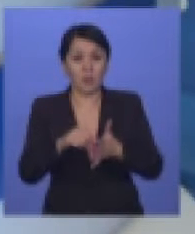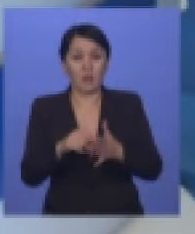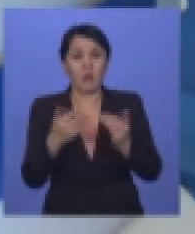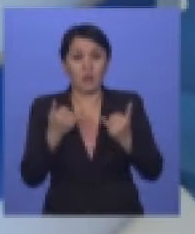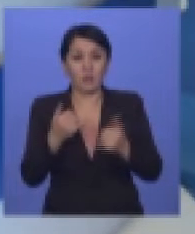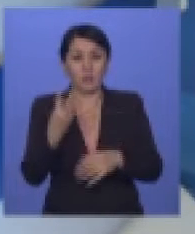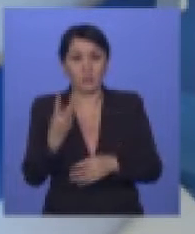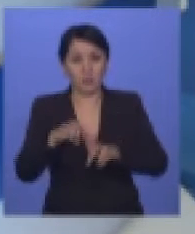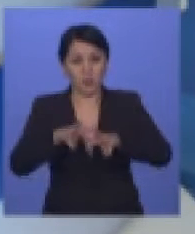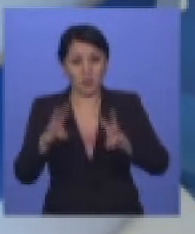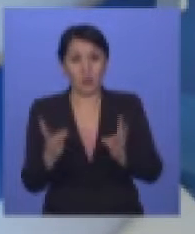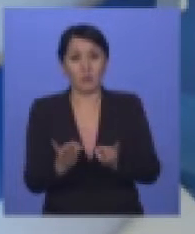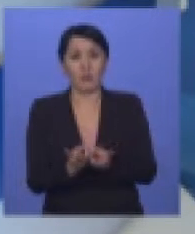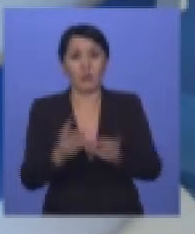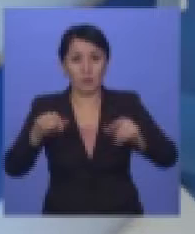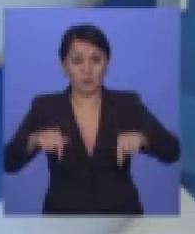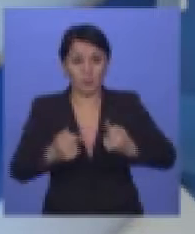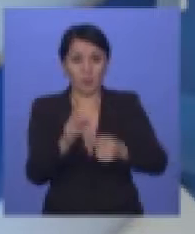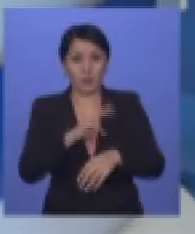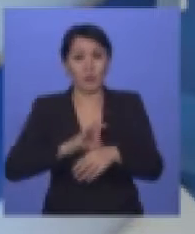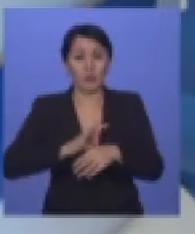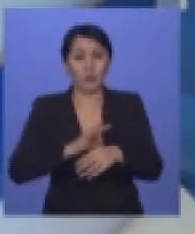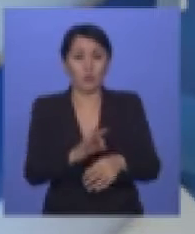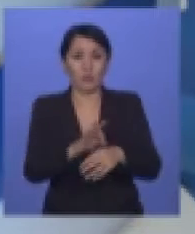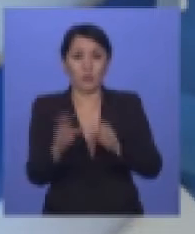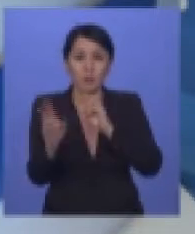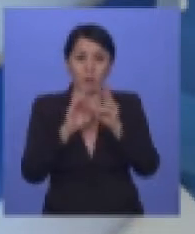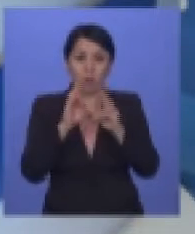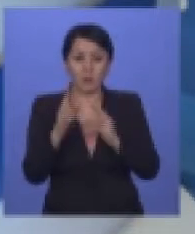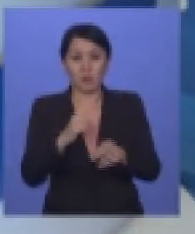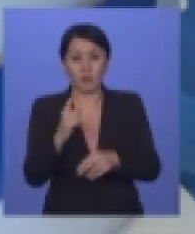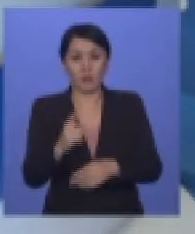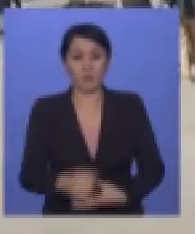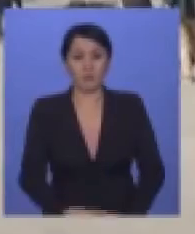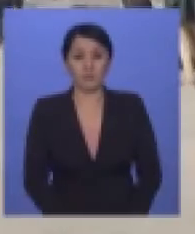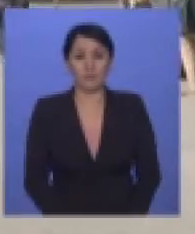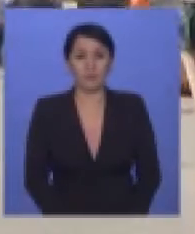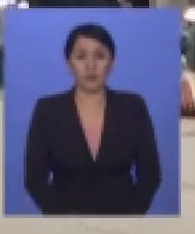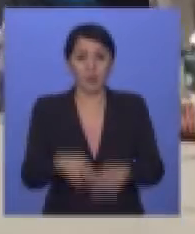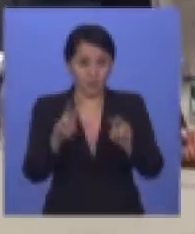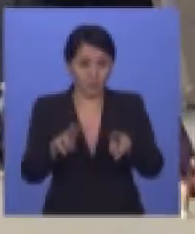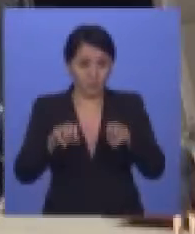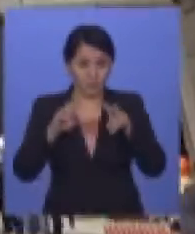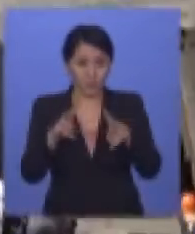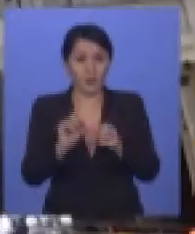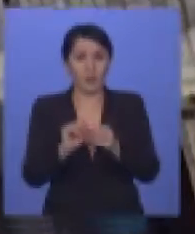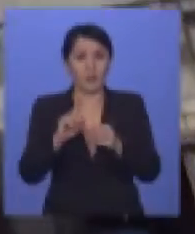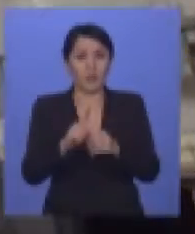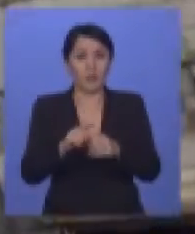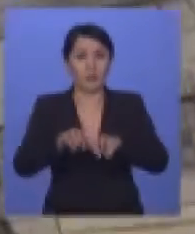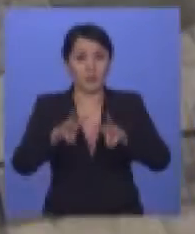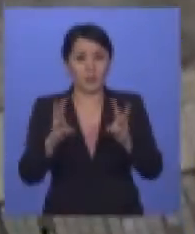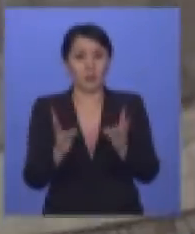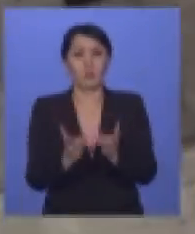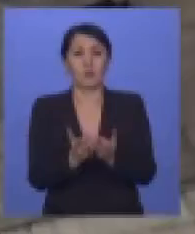жұмылдырылған. Қазір 3 қазандықта қалпына келтіру жұмыстары жүргізілуде. Бұл туралы брифингте айтылды. Мамандардың айтуынша